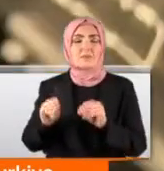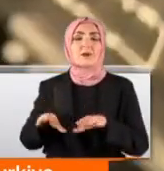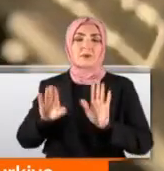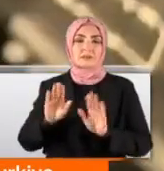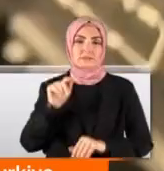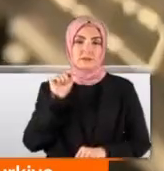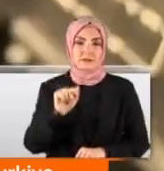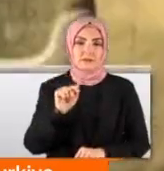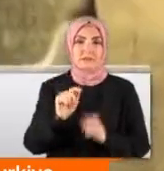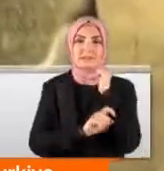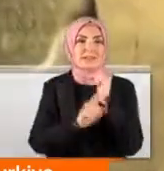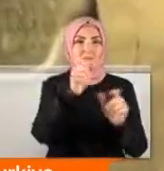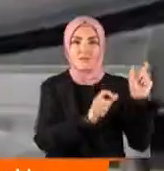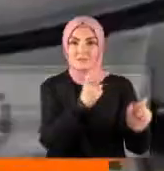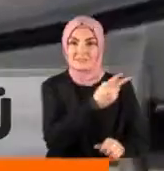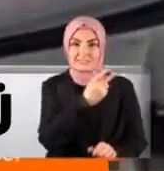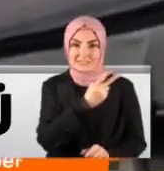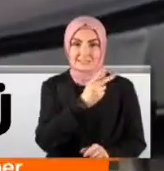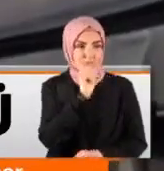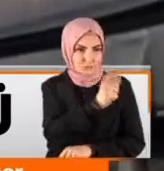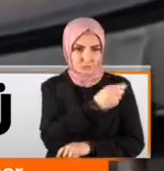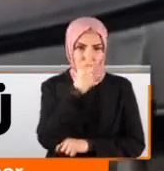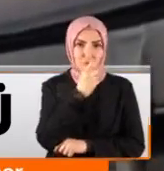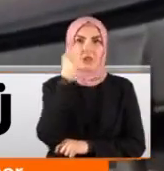terörist atak helikopterleriyle öldürüldü. Pençe